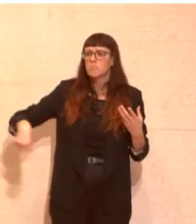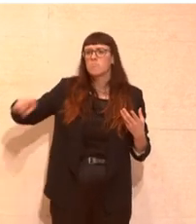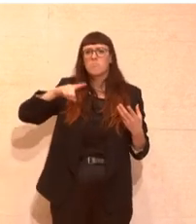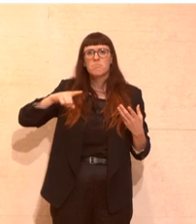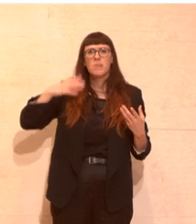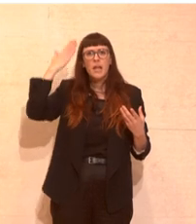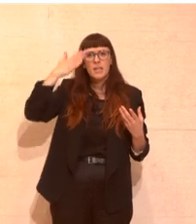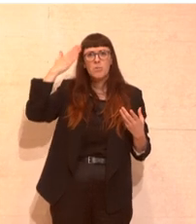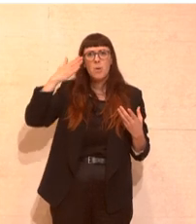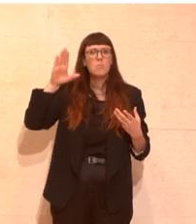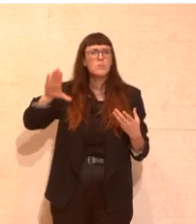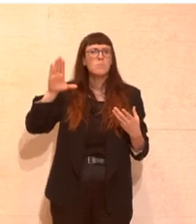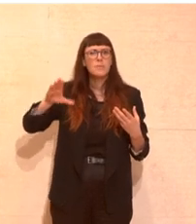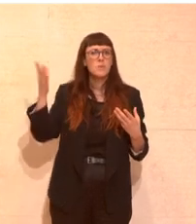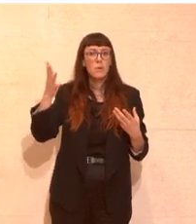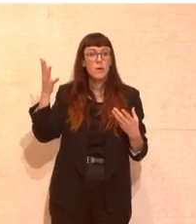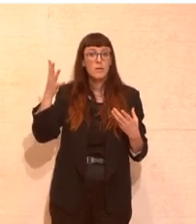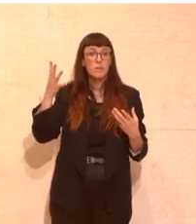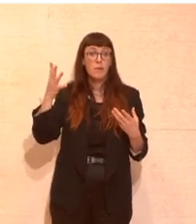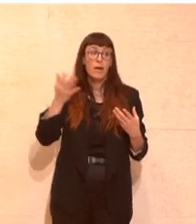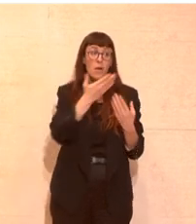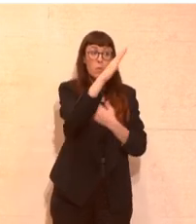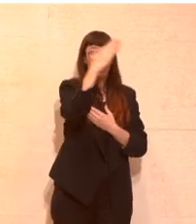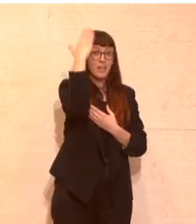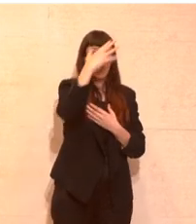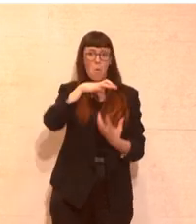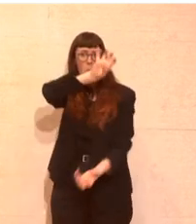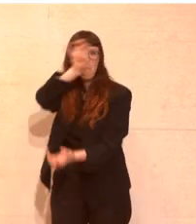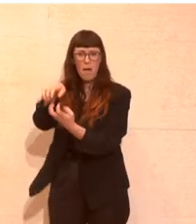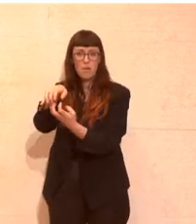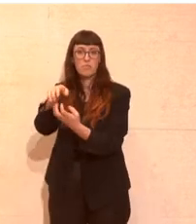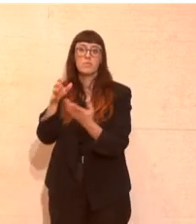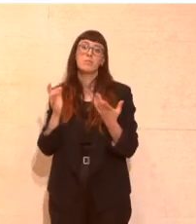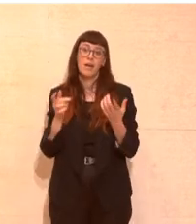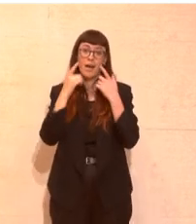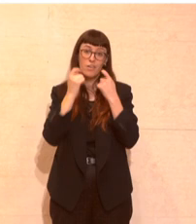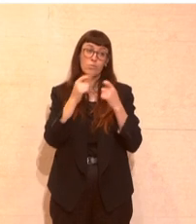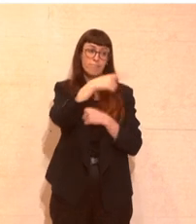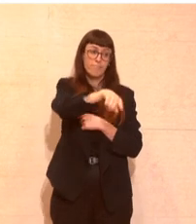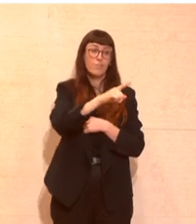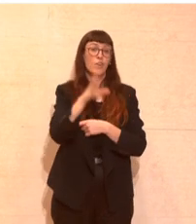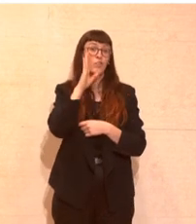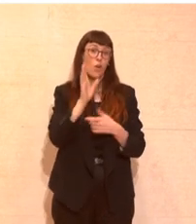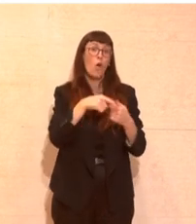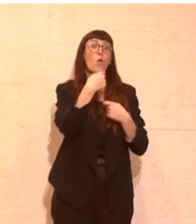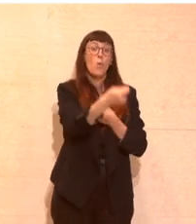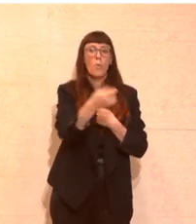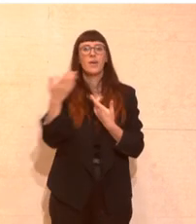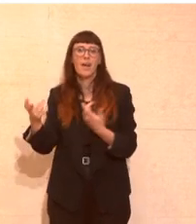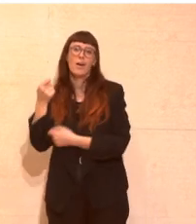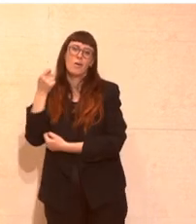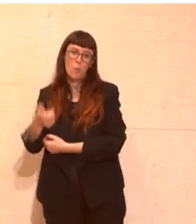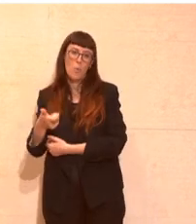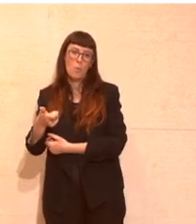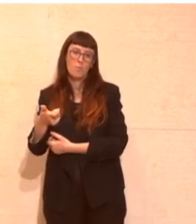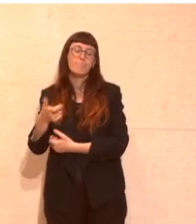le règne animal, les prédateurs dorment toujours plus que les proies. Alors l'homme est un grand prédateur,